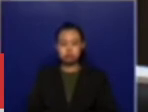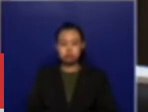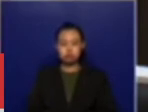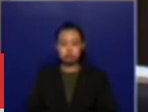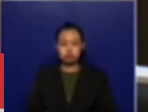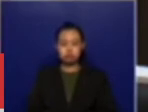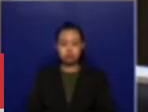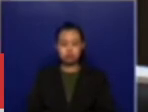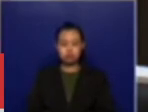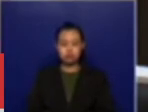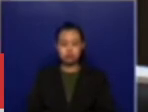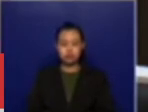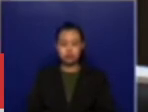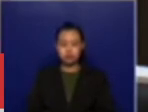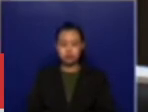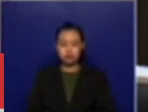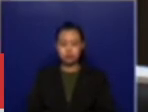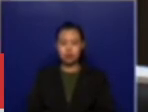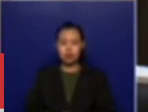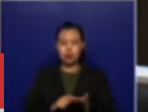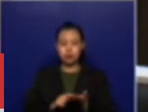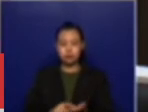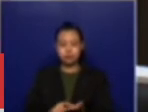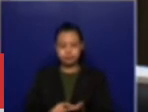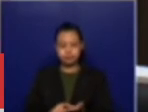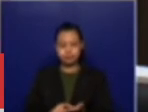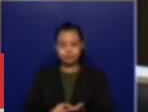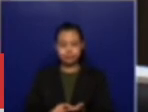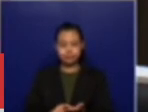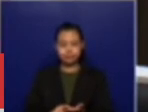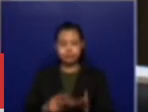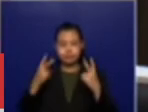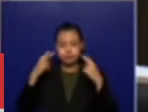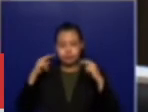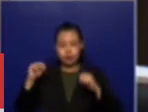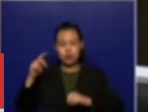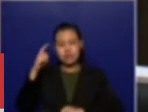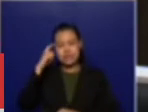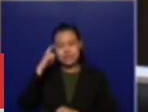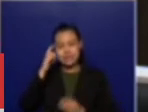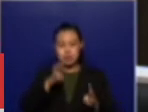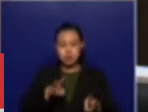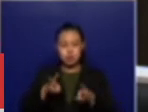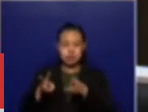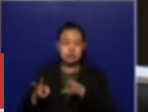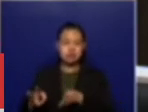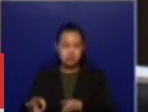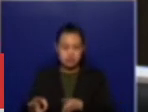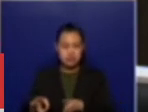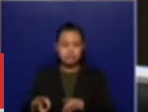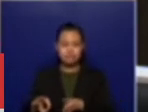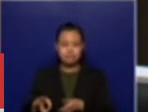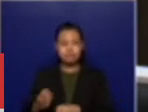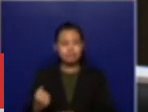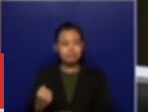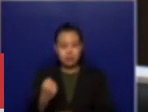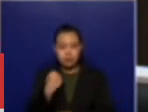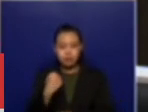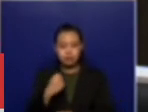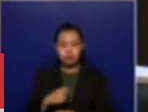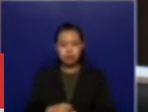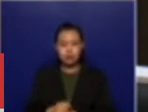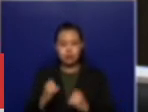เรียนผ่านไปยังท่านนายกจริงๆครับท่านต้องมีนโยบายที่จะจริงจังนะครับขณะนี้รัฐราชการโตเ